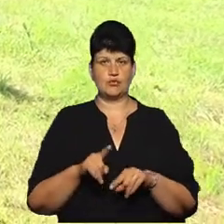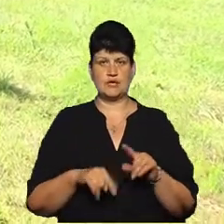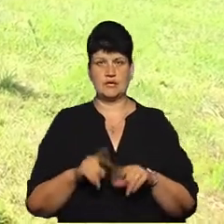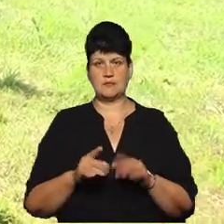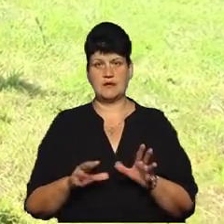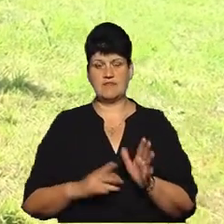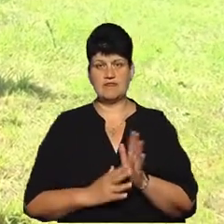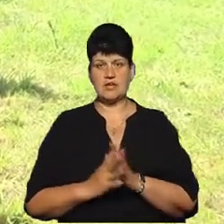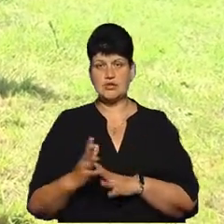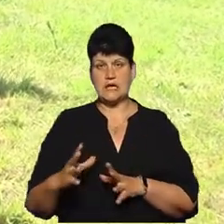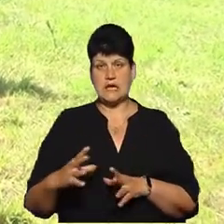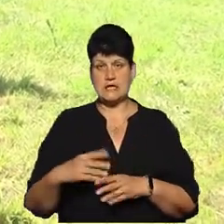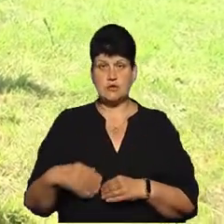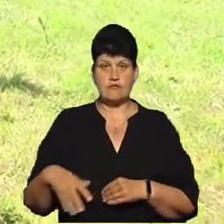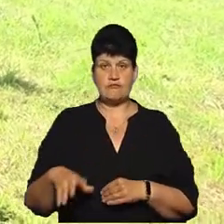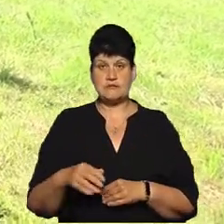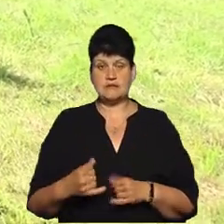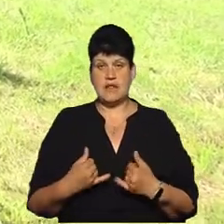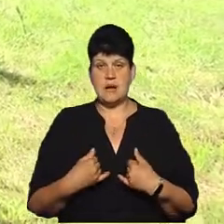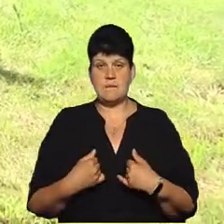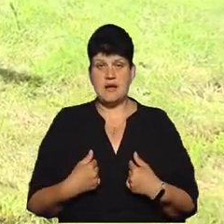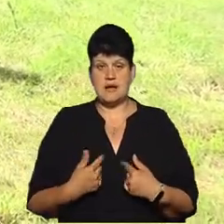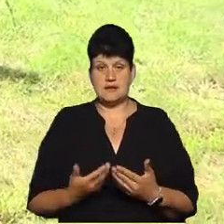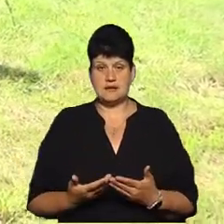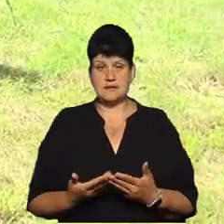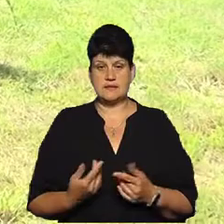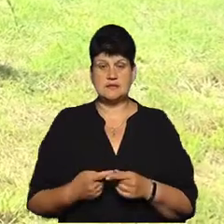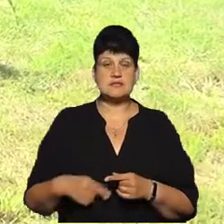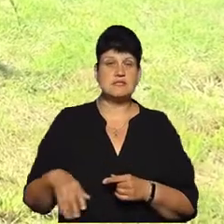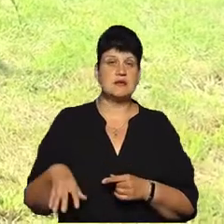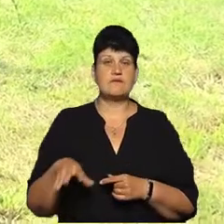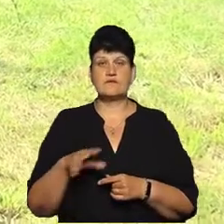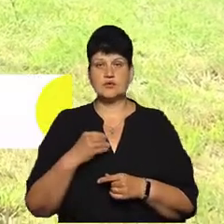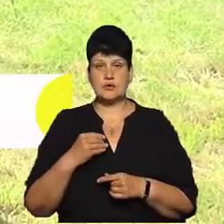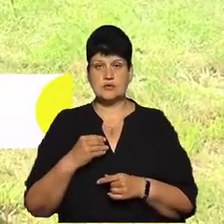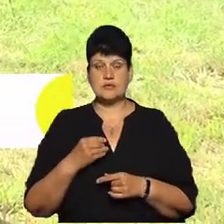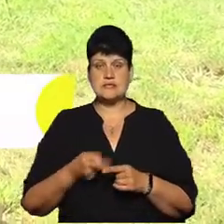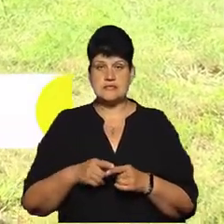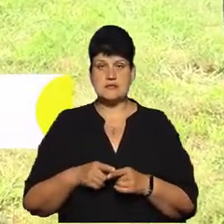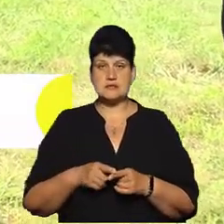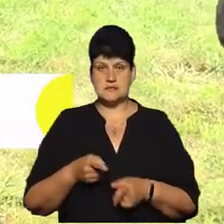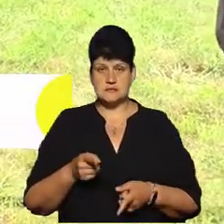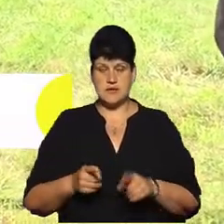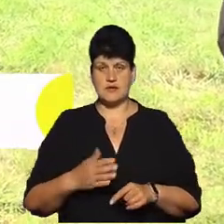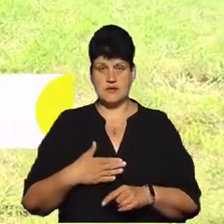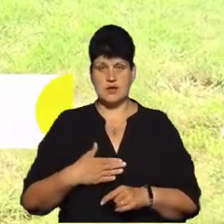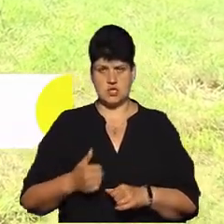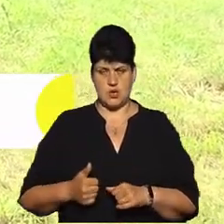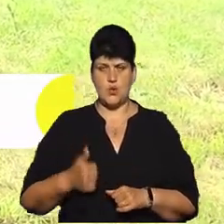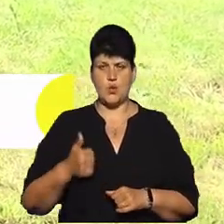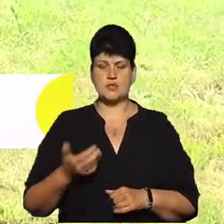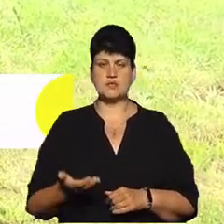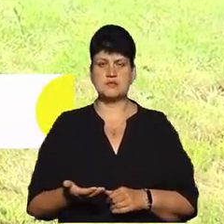виросли разом всі. Він для мене – це все. Це справді наша гордість.